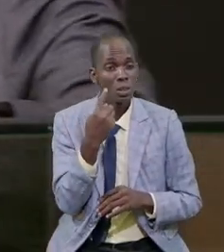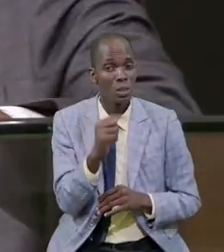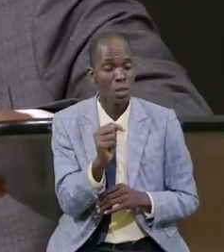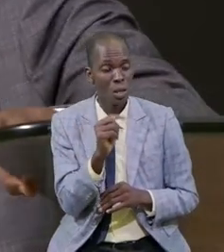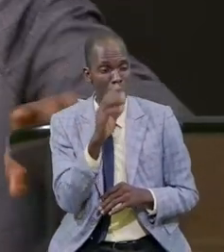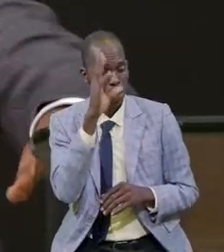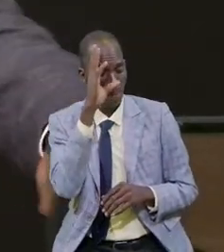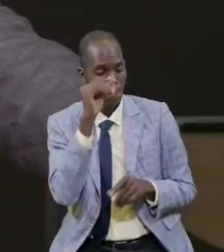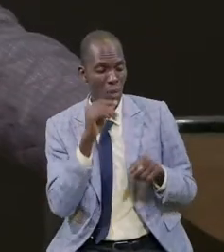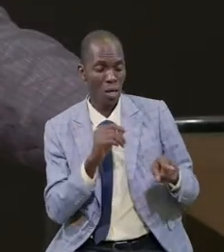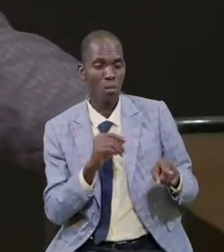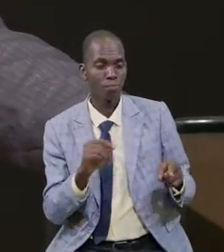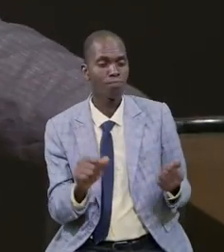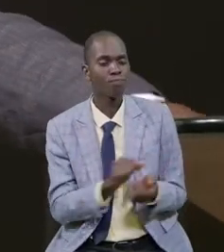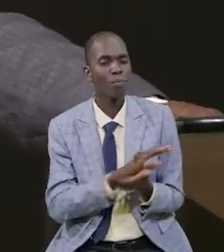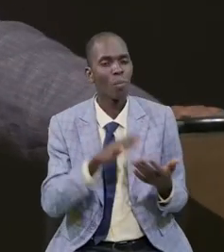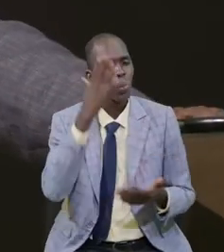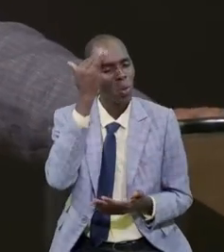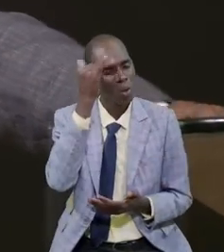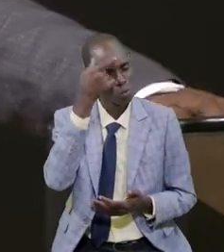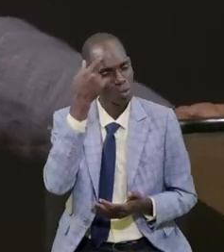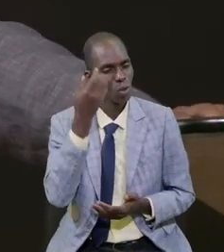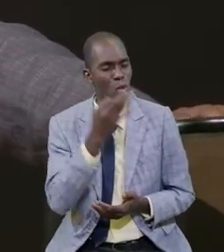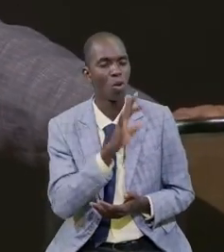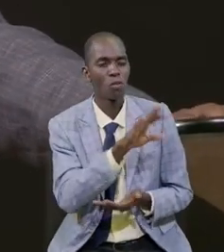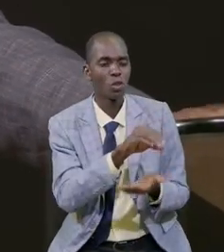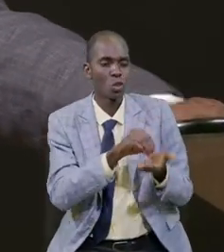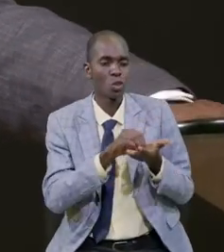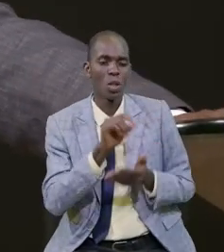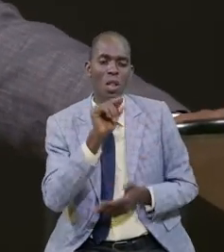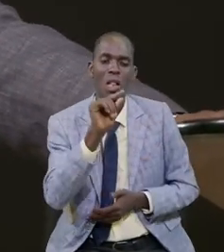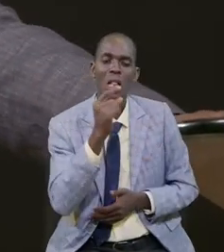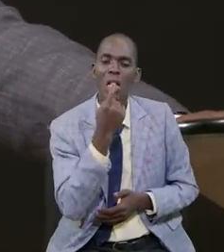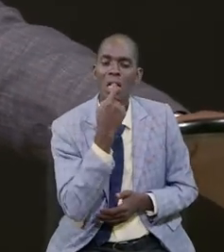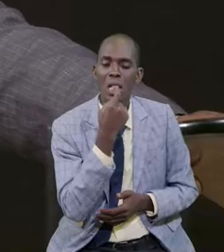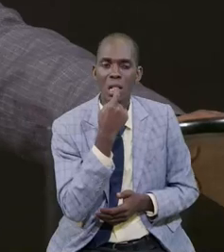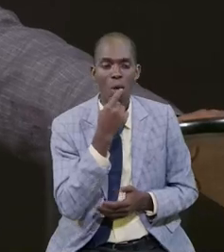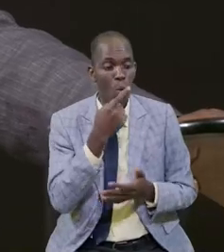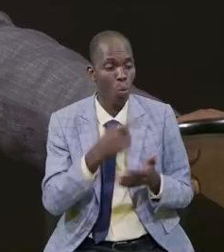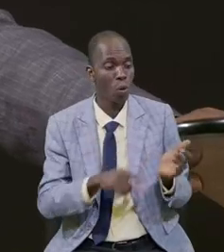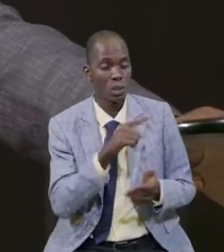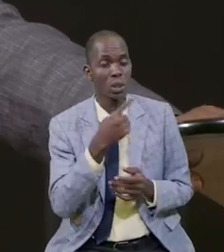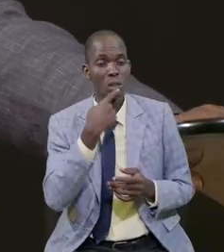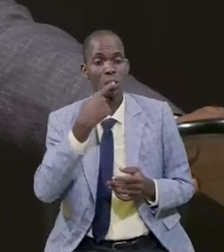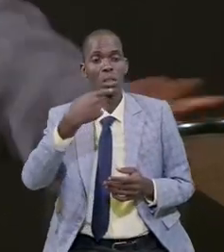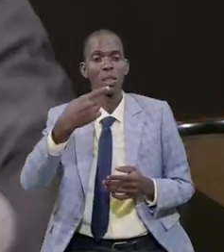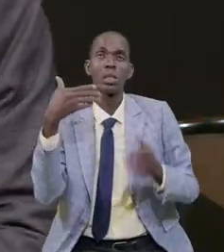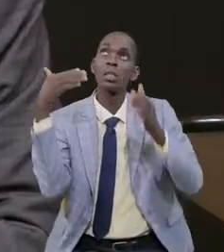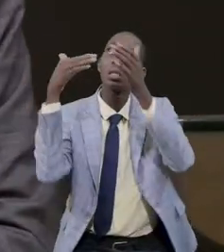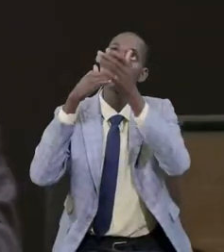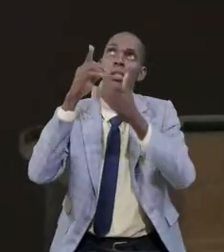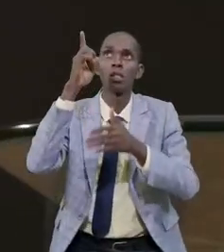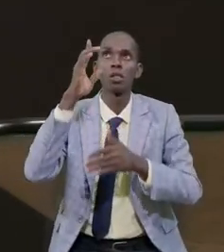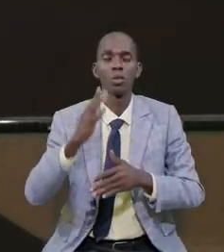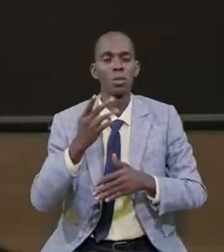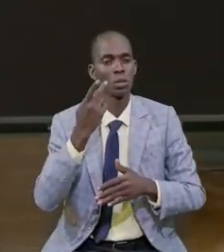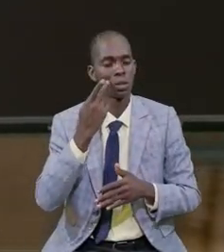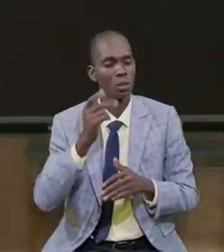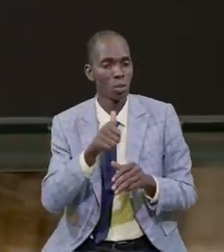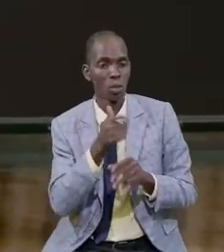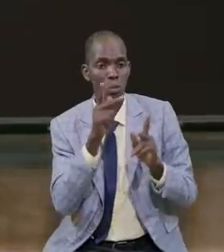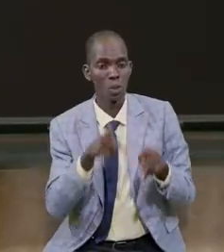a péri à cause de sa petite langue, ce qu'il avait dit contre Dieu. Nous allons à